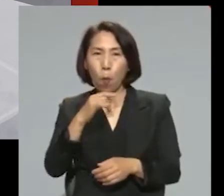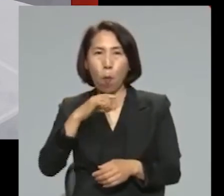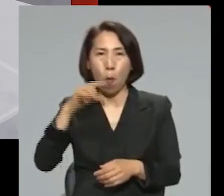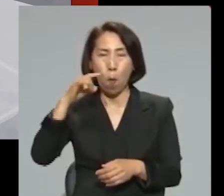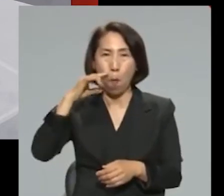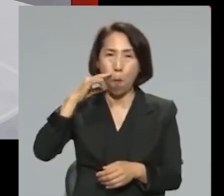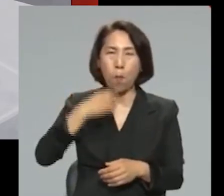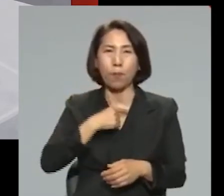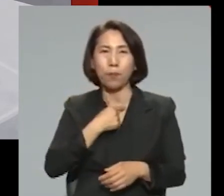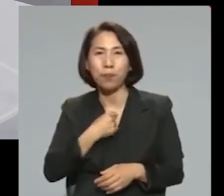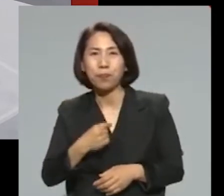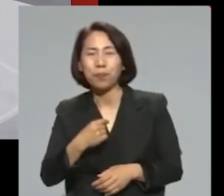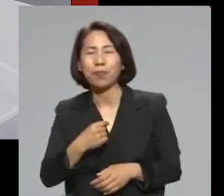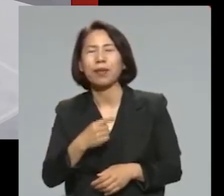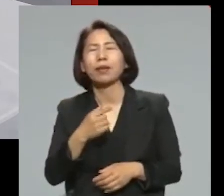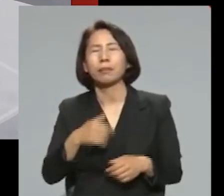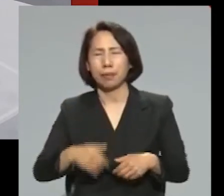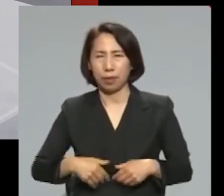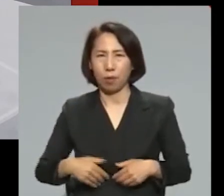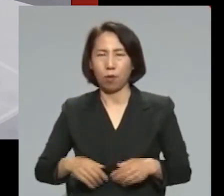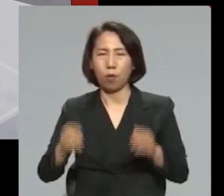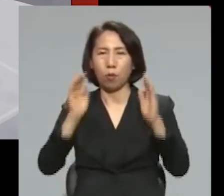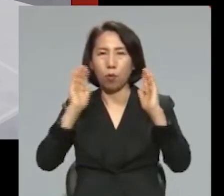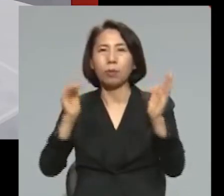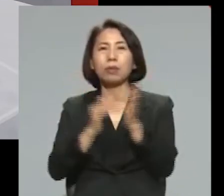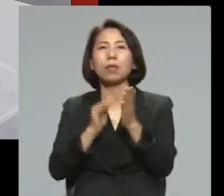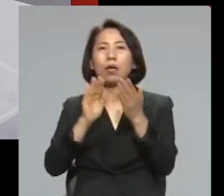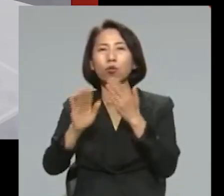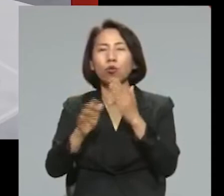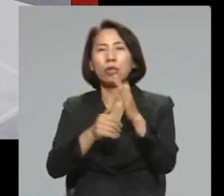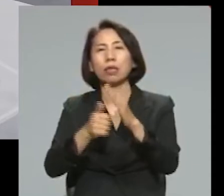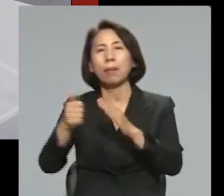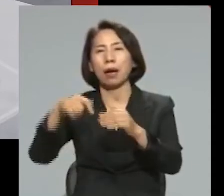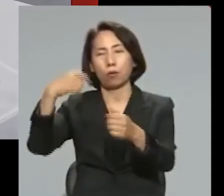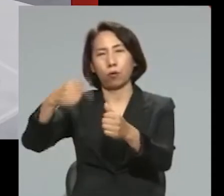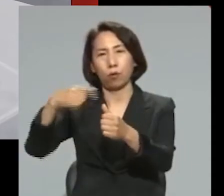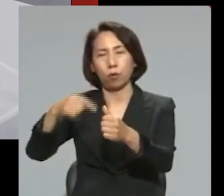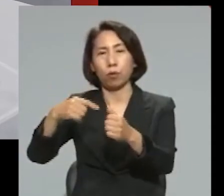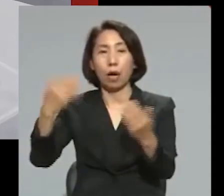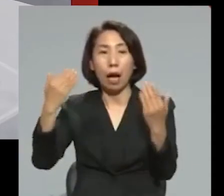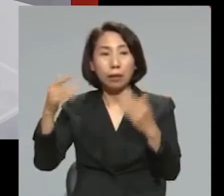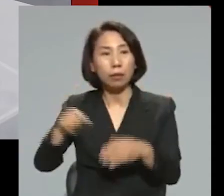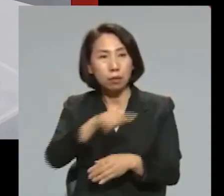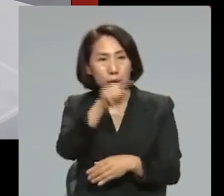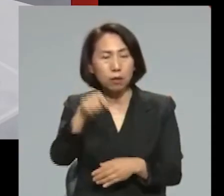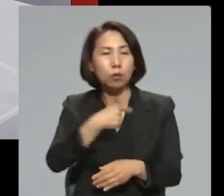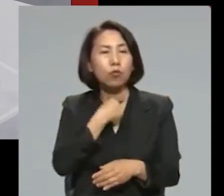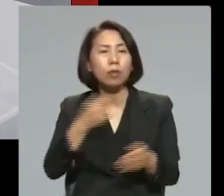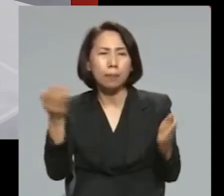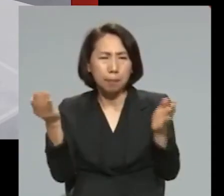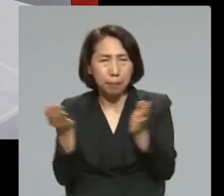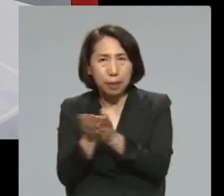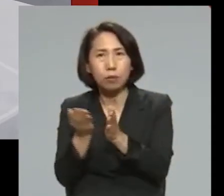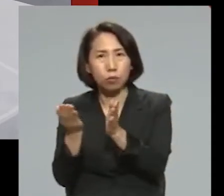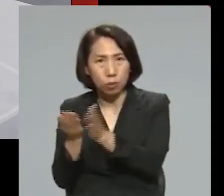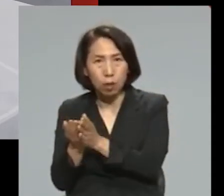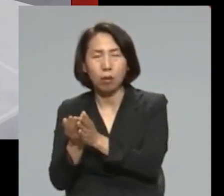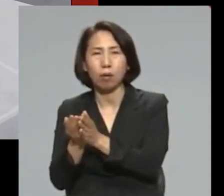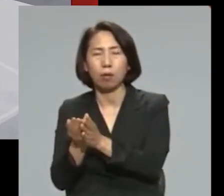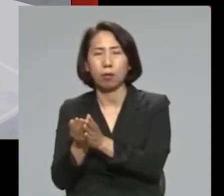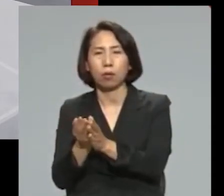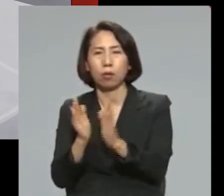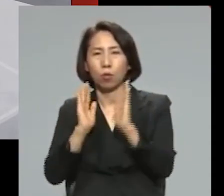있습니다. 방과후 희망 아카데미도 학생들이 원하는 방향으로 어떤